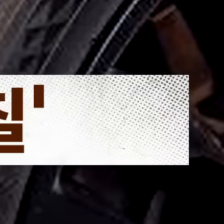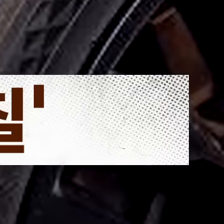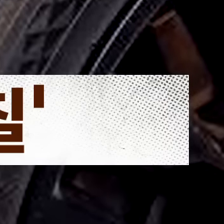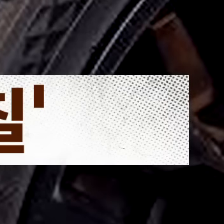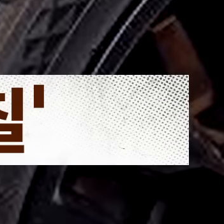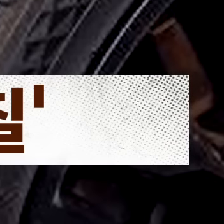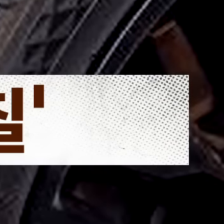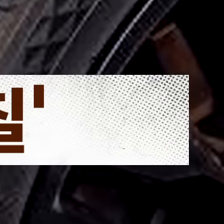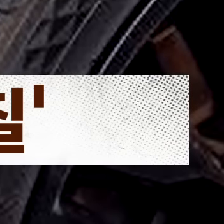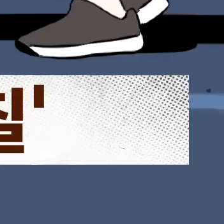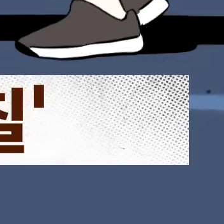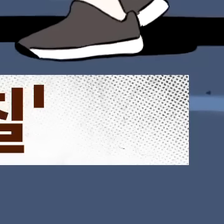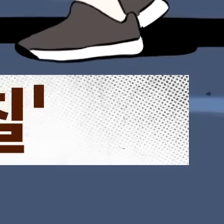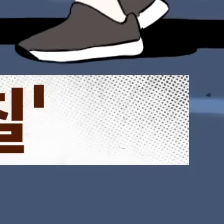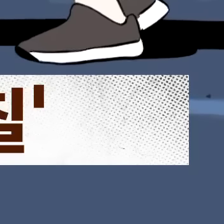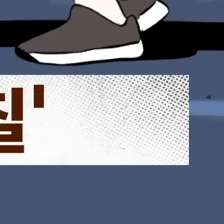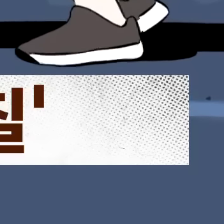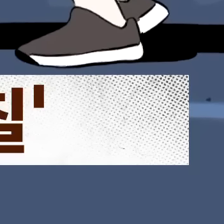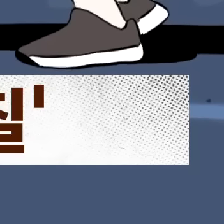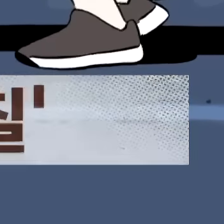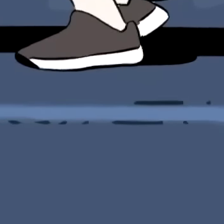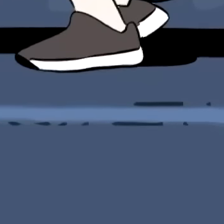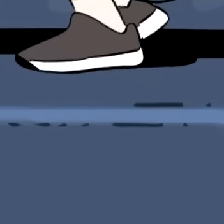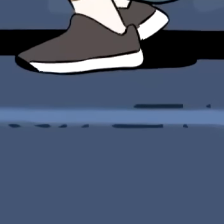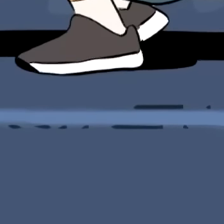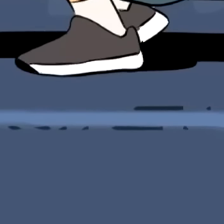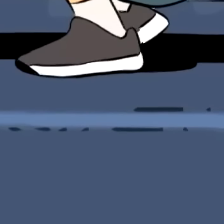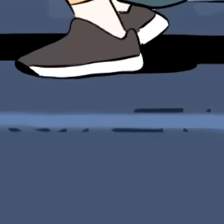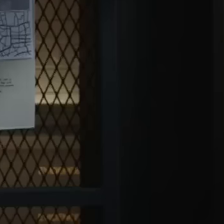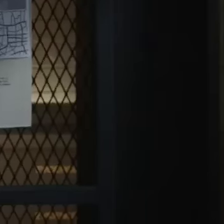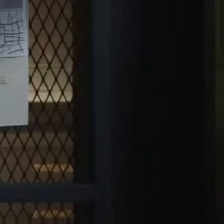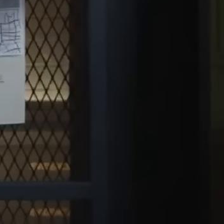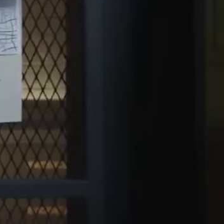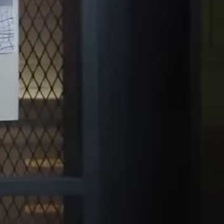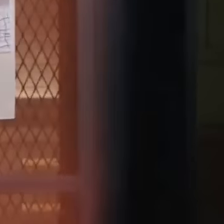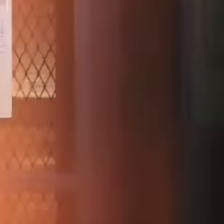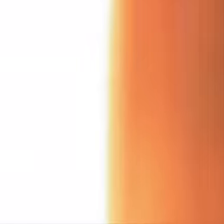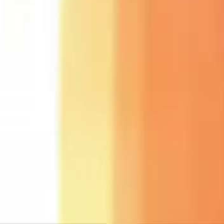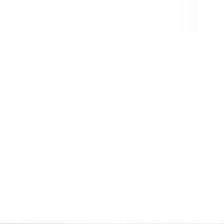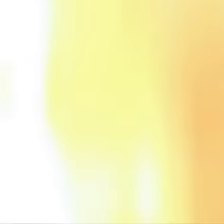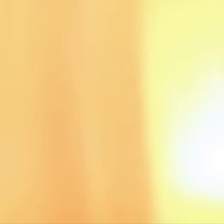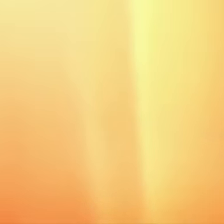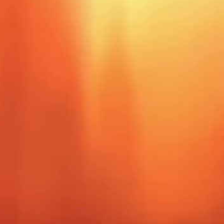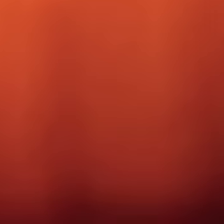경찰에 붙잡혔는데 나름대로 조치를 취한 거라고 주장했습니다.